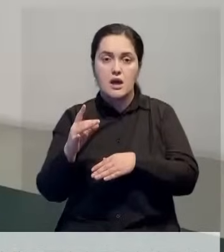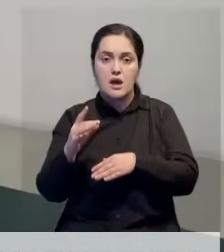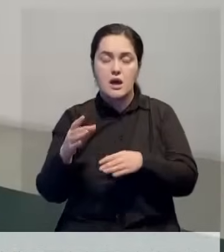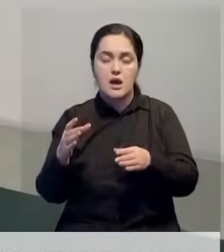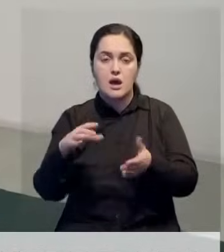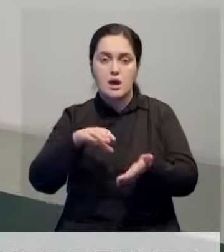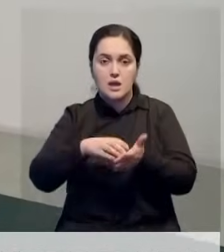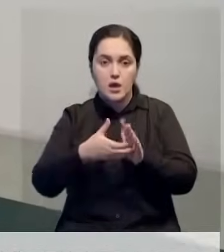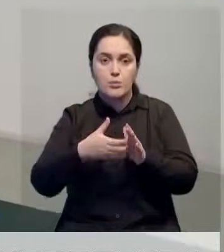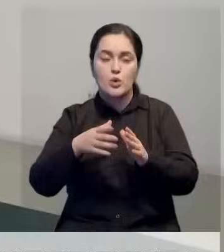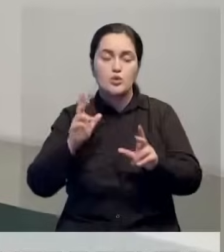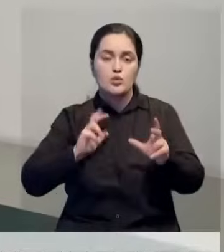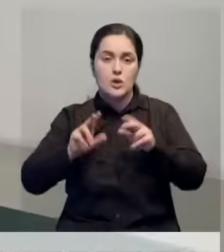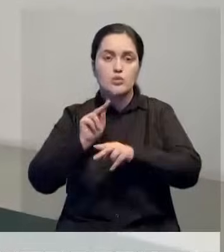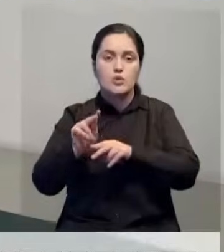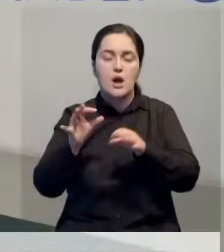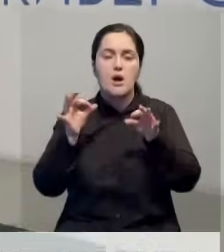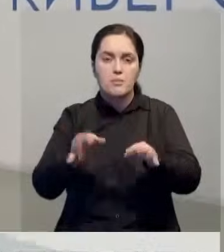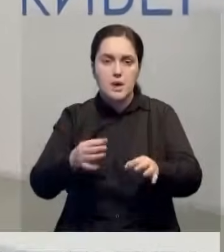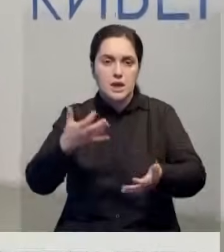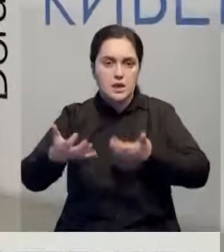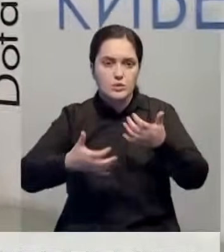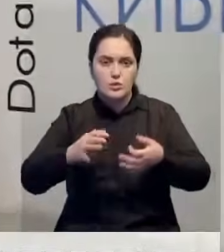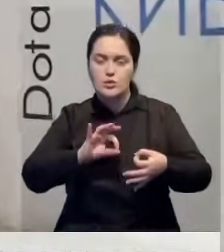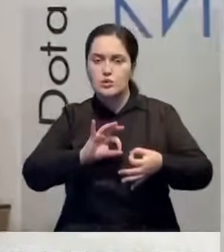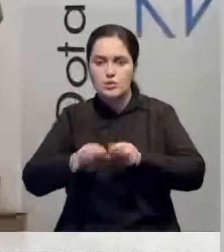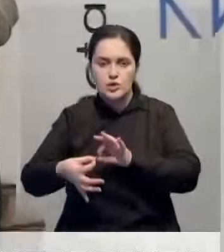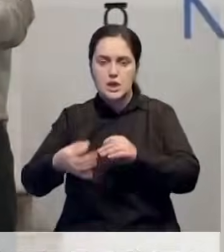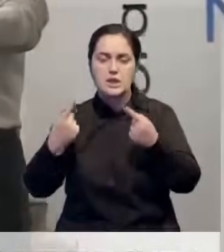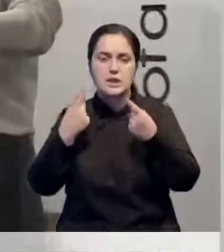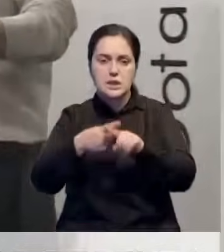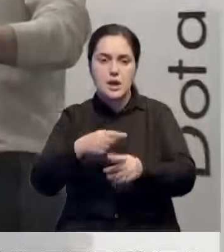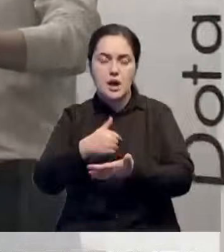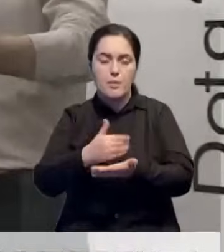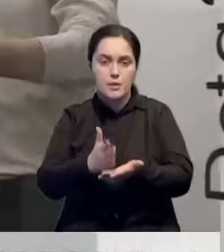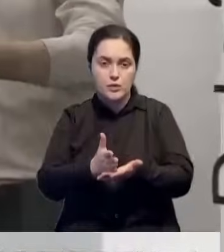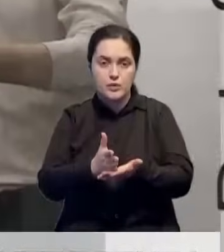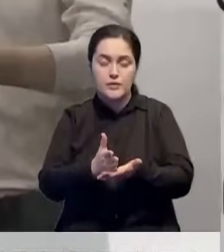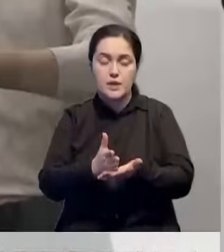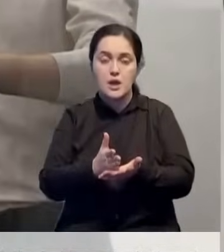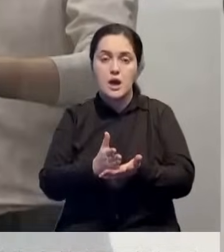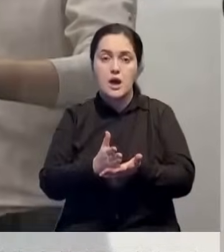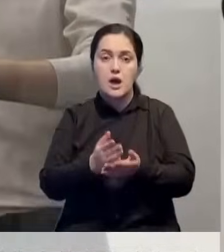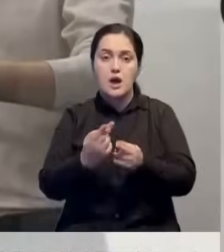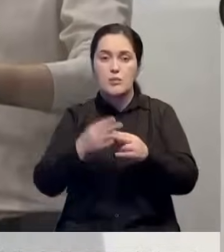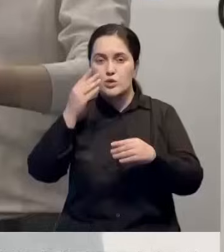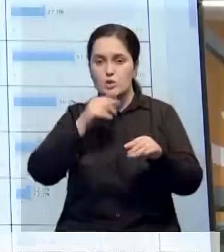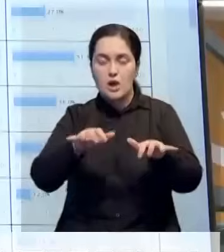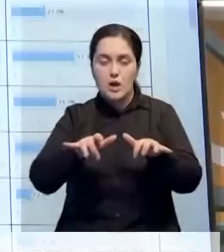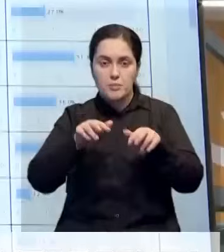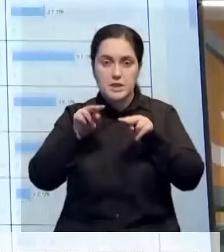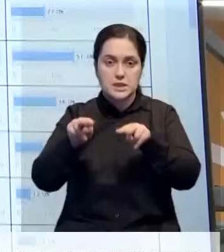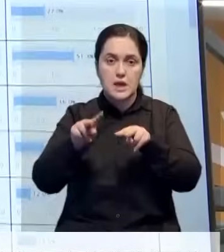действительно верно разбирать сложное технологическое оборудование. Ну а непосредственно искусственный интеллект следит